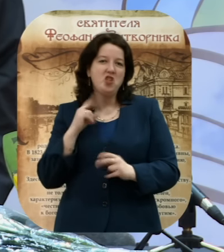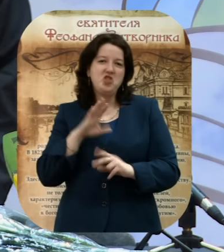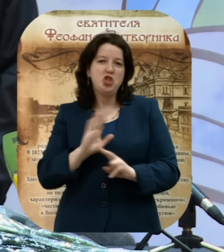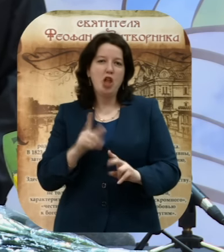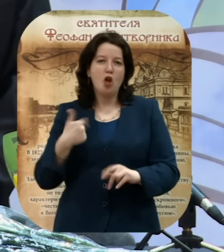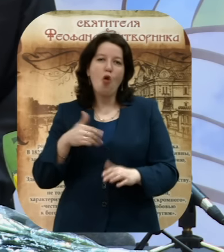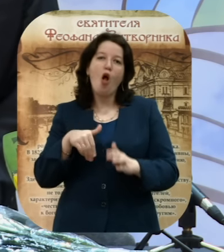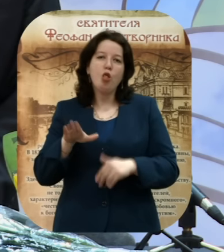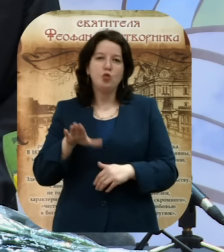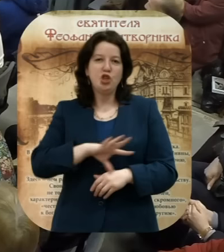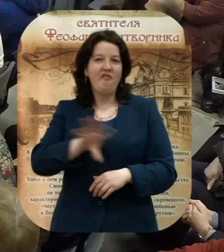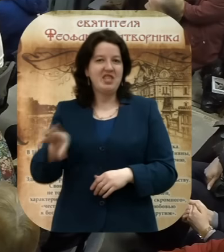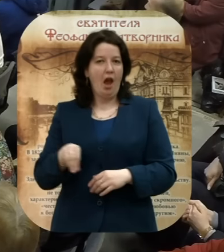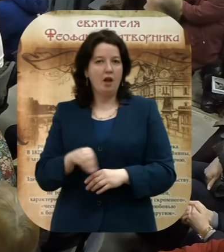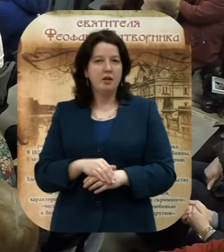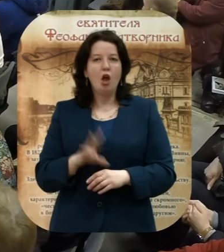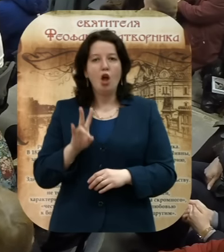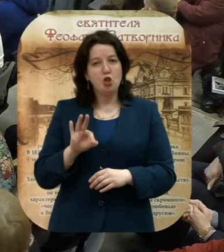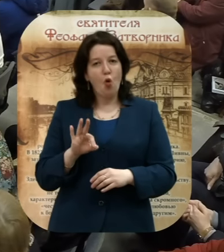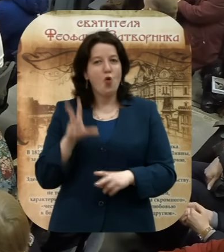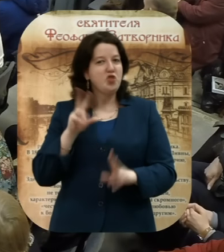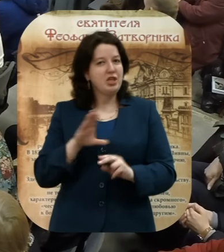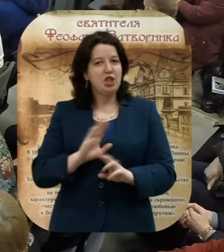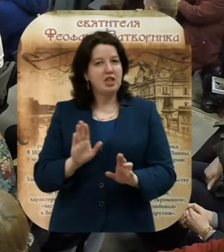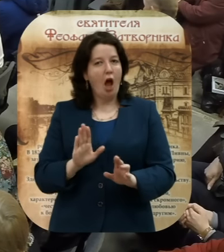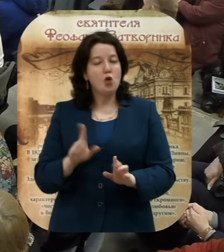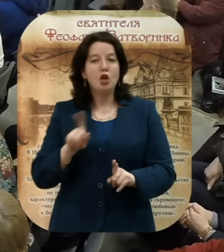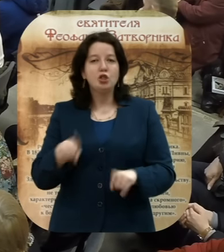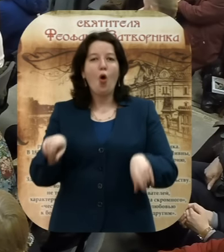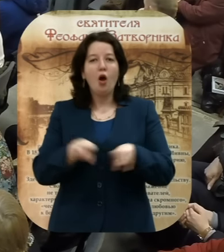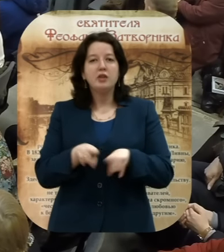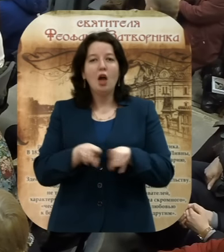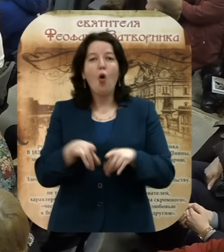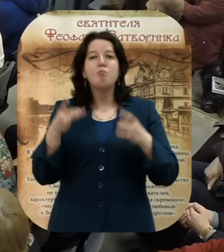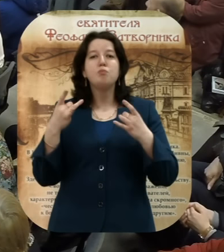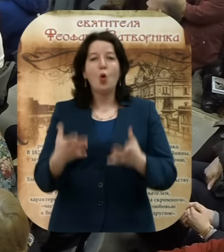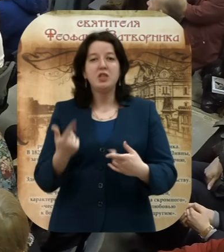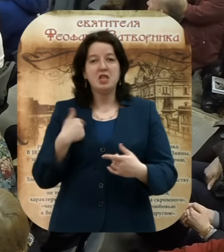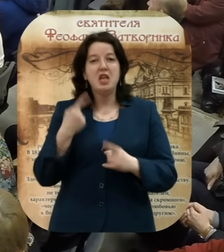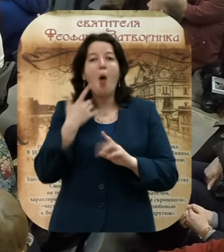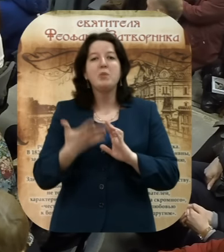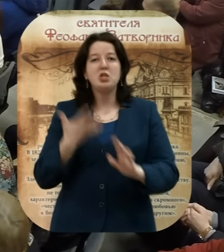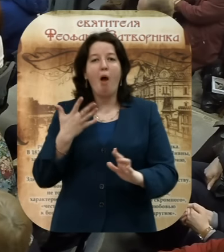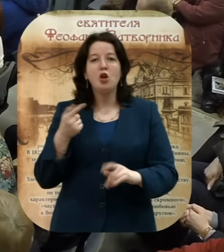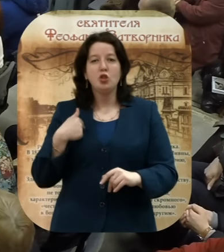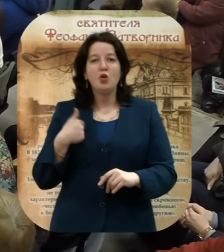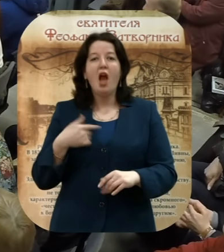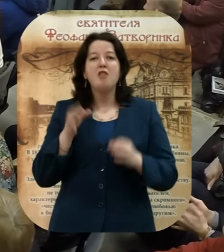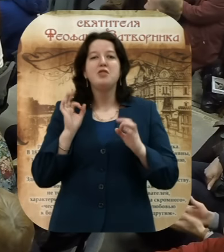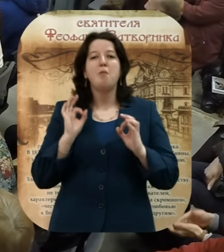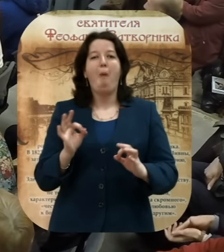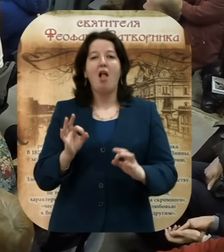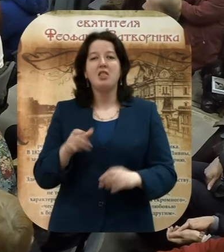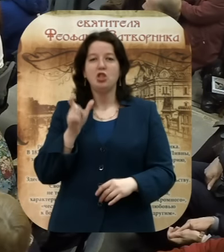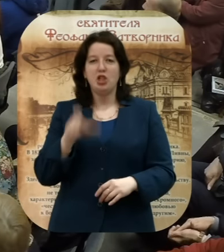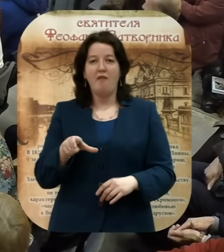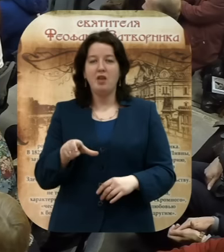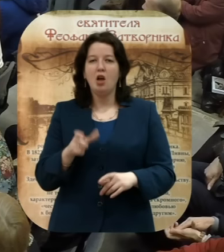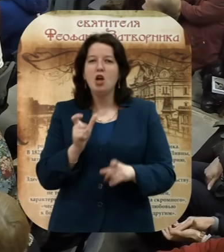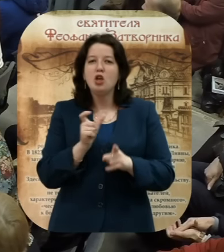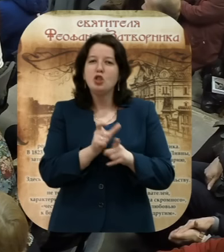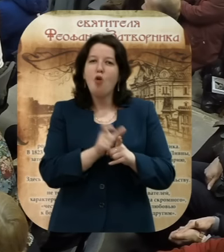лучше всех. Ну, не считаю, конечно, просто я понимаю, что я нормальный человек. Слово